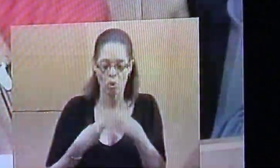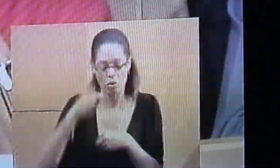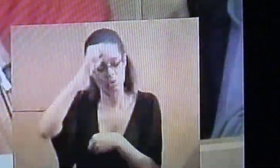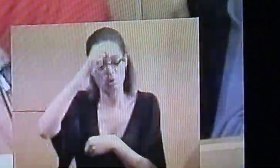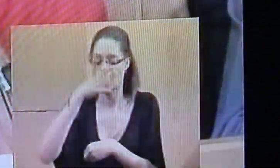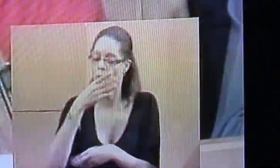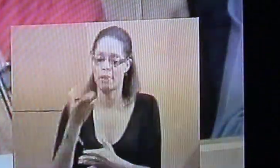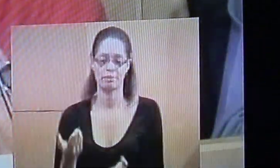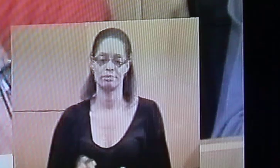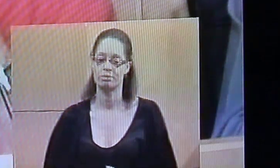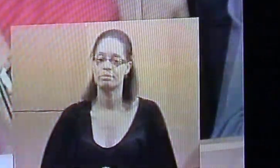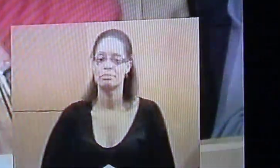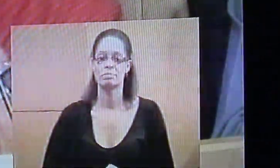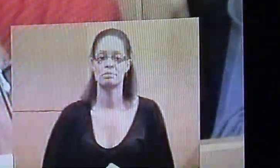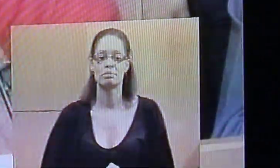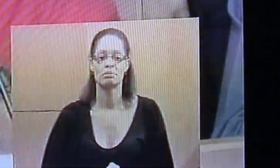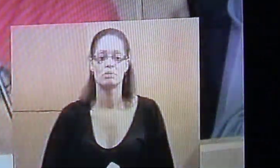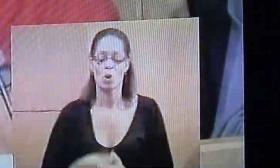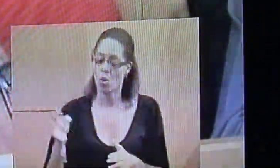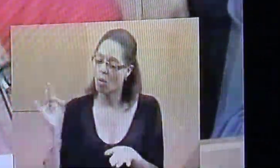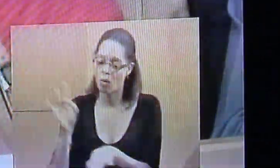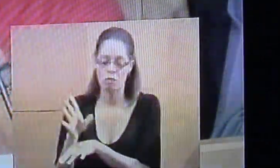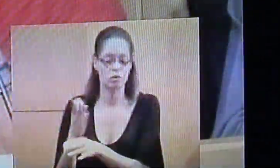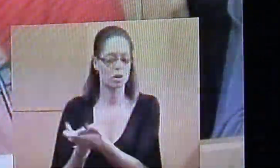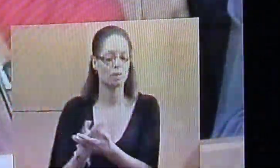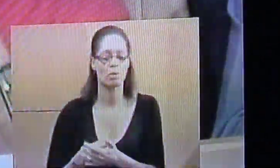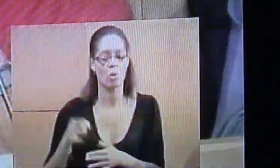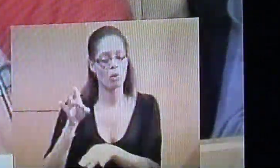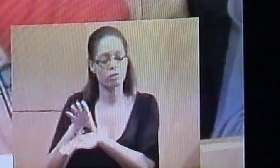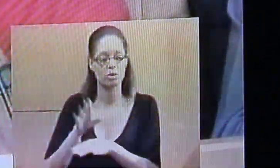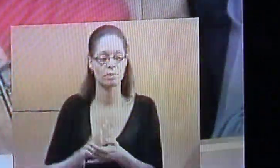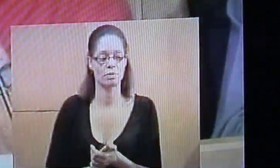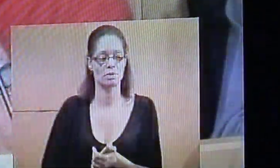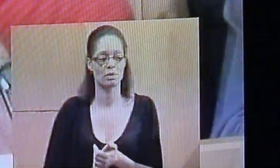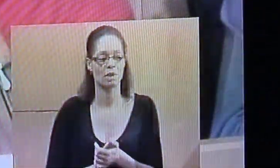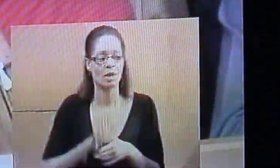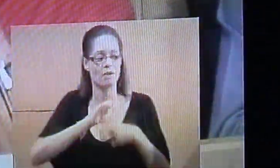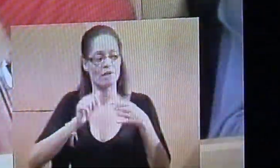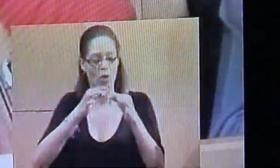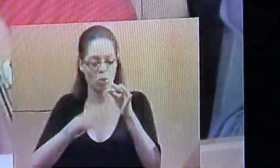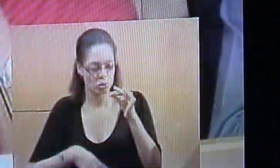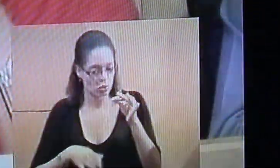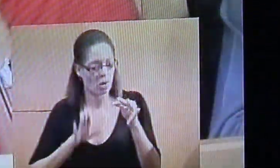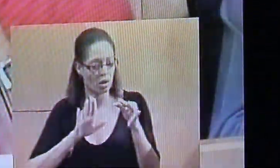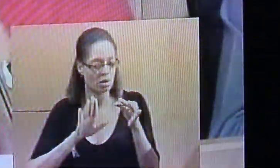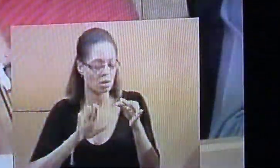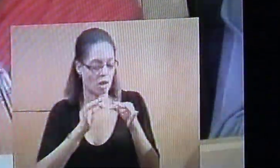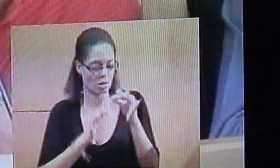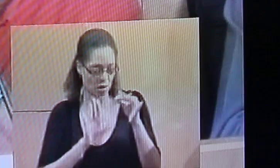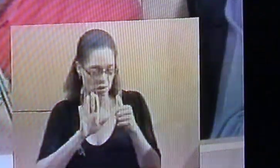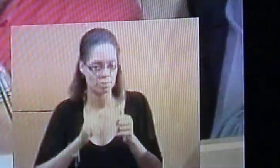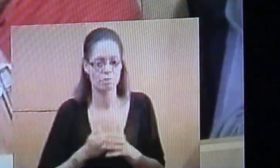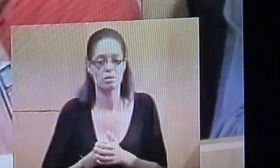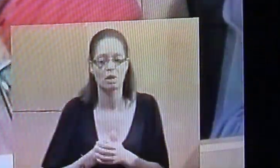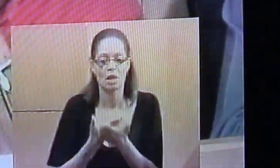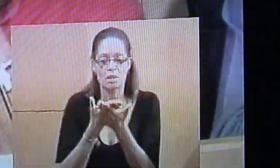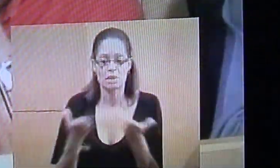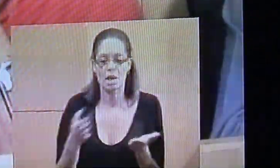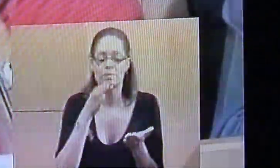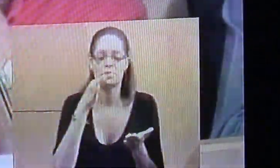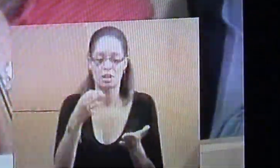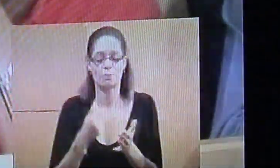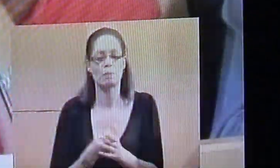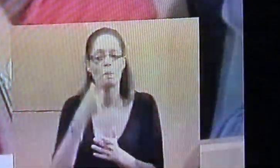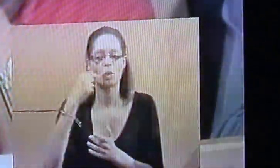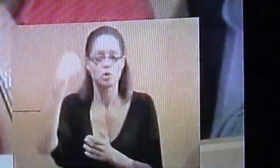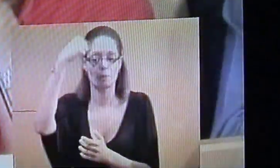leçons aujourd'hui. Nous refusons cela. Et je vais conclure, je ne vais pas dépasser le temps. Non. Je vais simplement dire, Monsieur